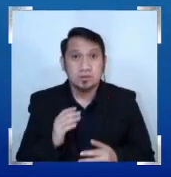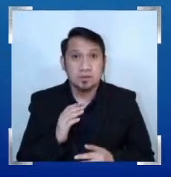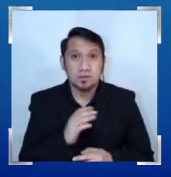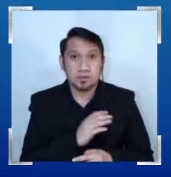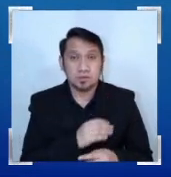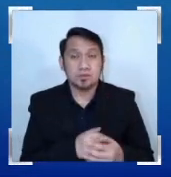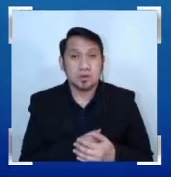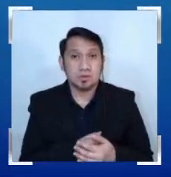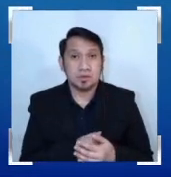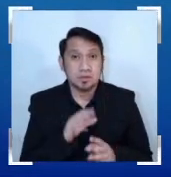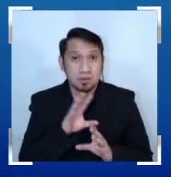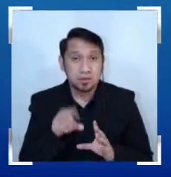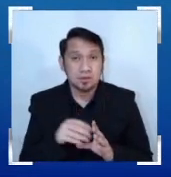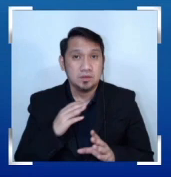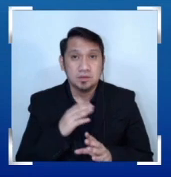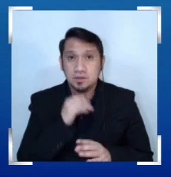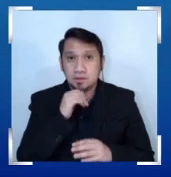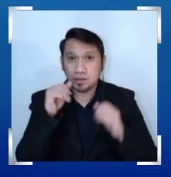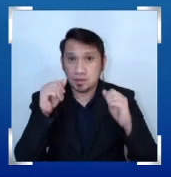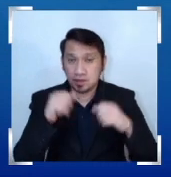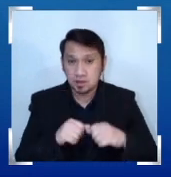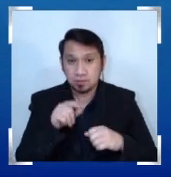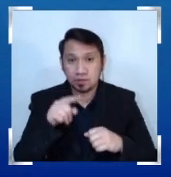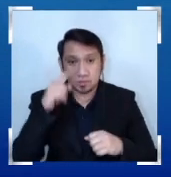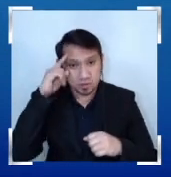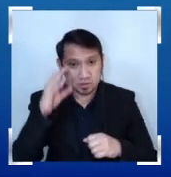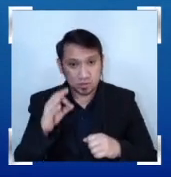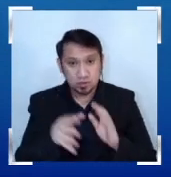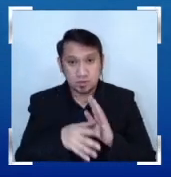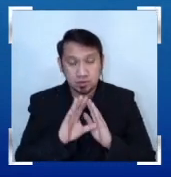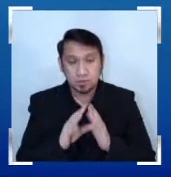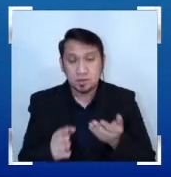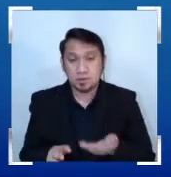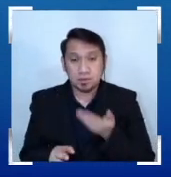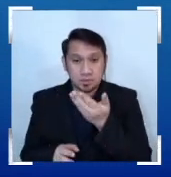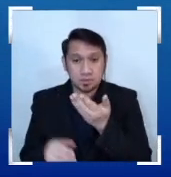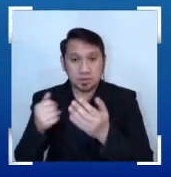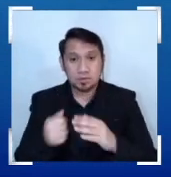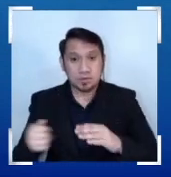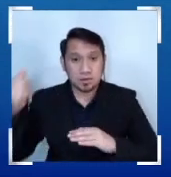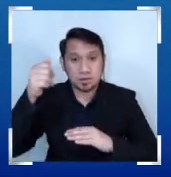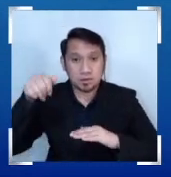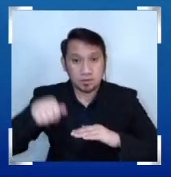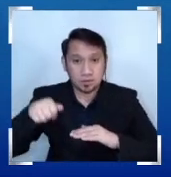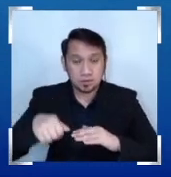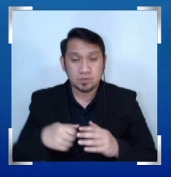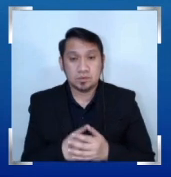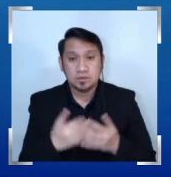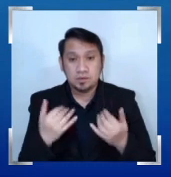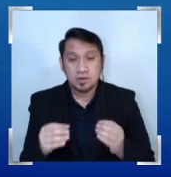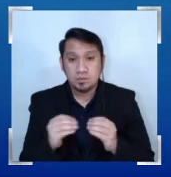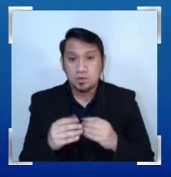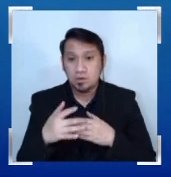petitioner, hindi raw sila sang-ayon sa resolusyon ng COMELEC at iakyat nila ito sa Korte Suprema. Sana raw ay mas maaga naglabas ng